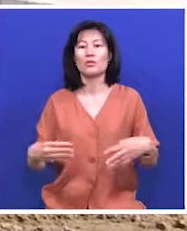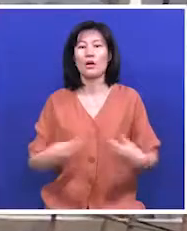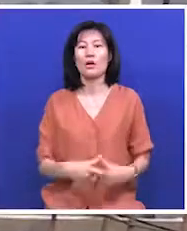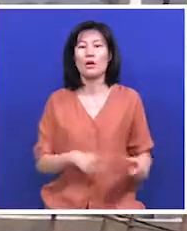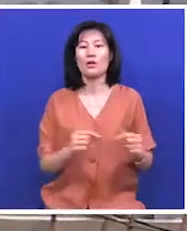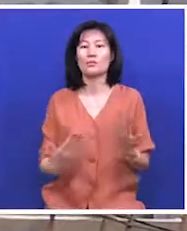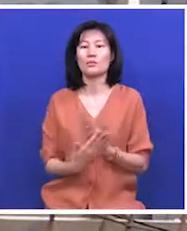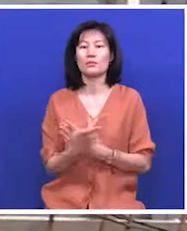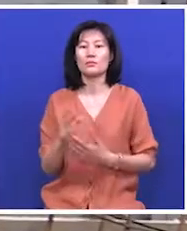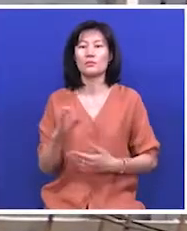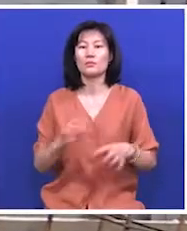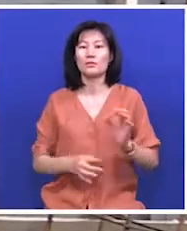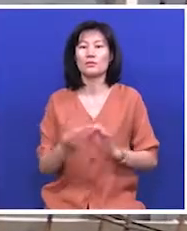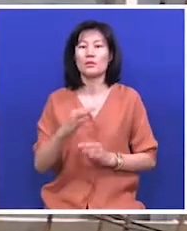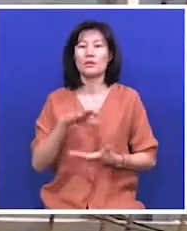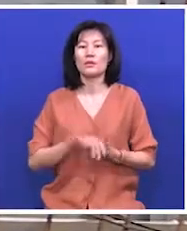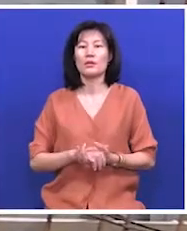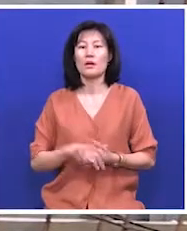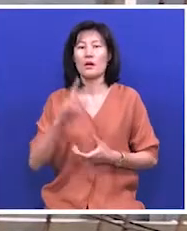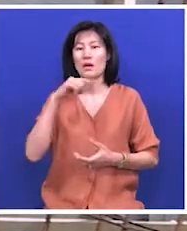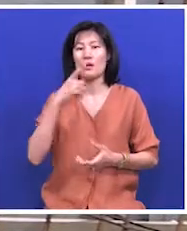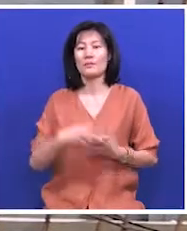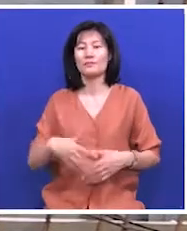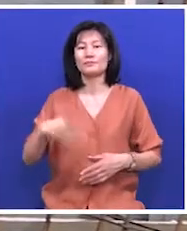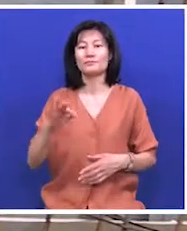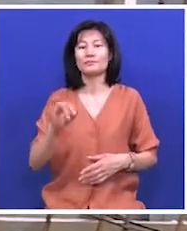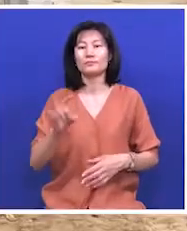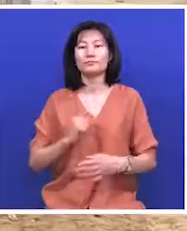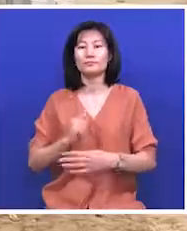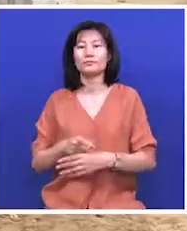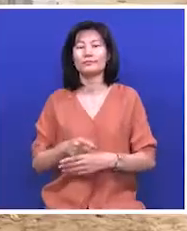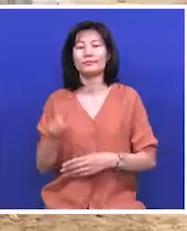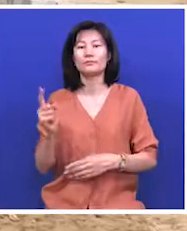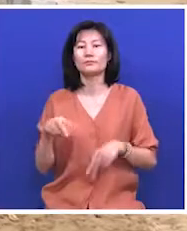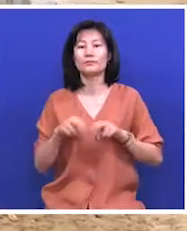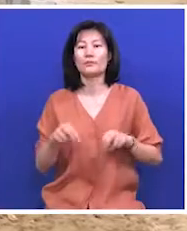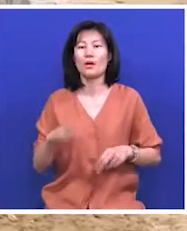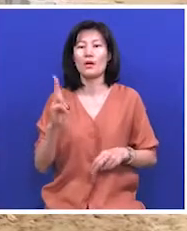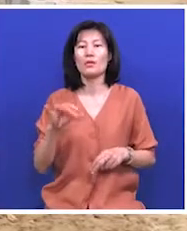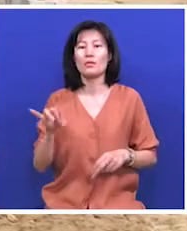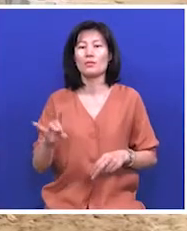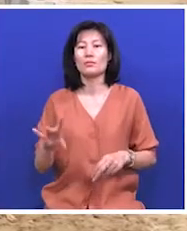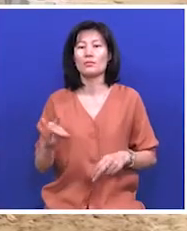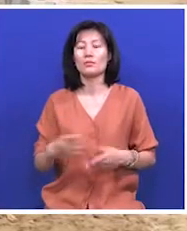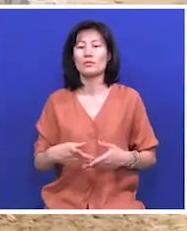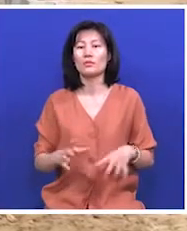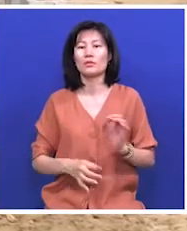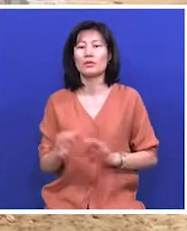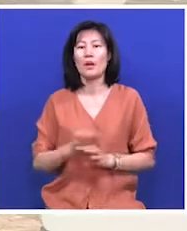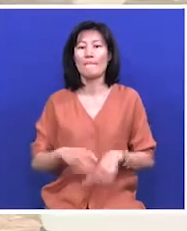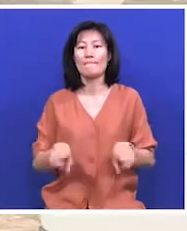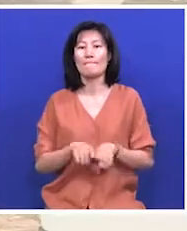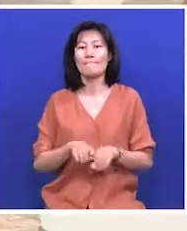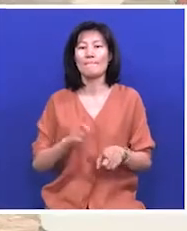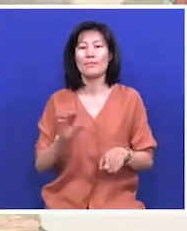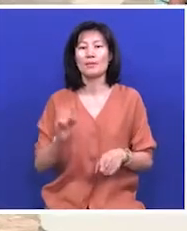500 отбасыға арналған жаңа шағын ауданның құрылысымен танысты. Айта кетейік, елбасының тапсырмасымен Тұңғыш президент қоры және Нұр Отан партиясы